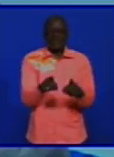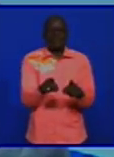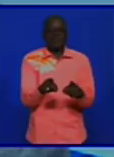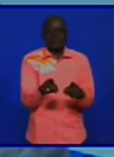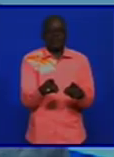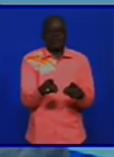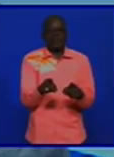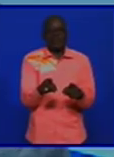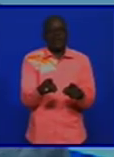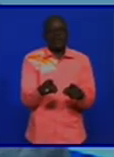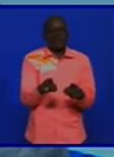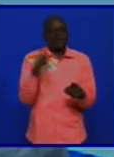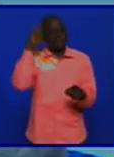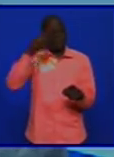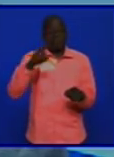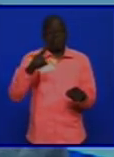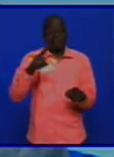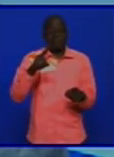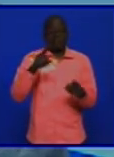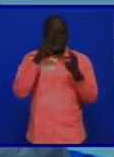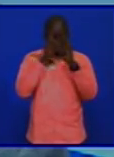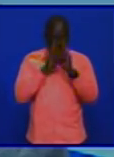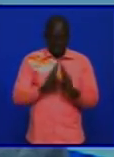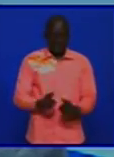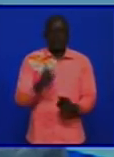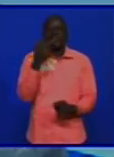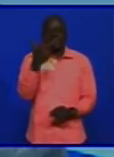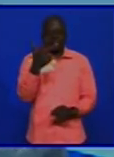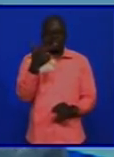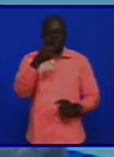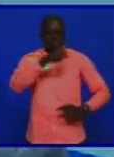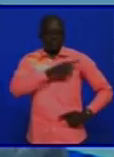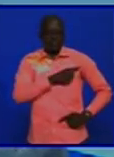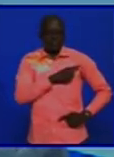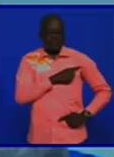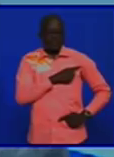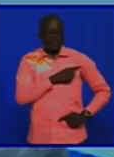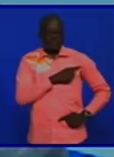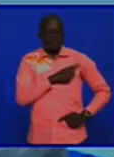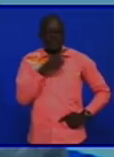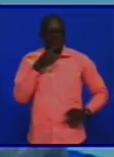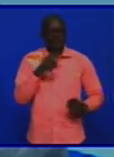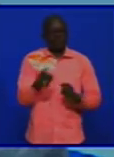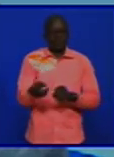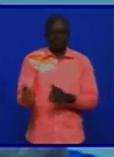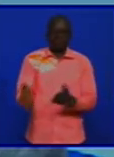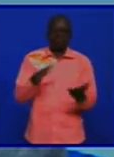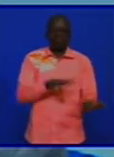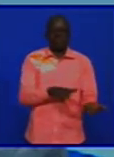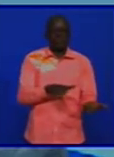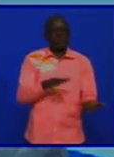m'incliner devant le corps de ces trois gendarmes qui sont tombés sur le champ